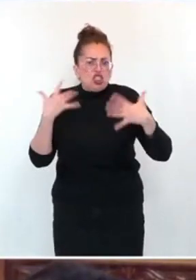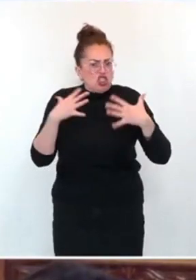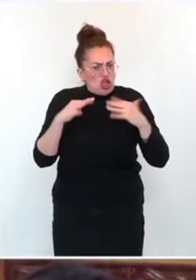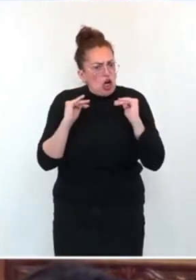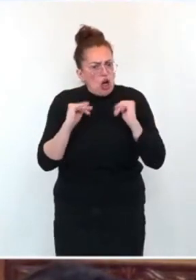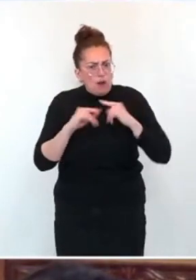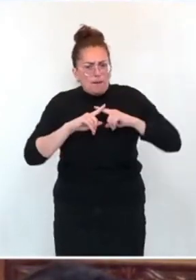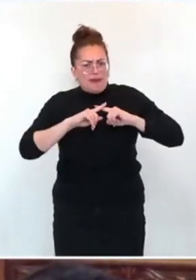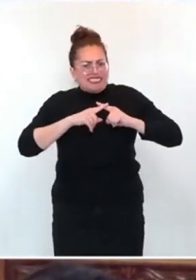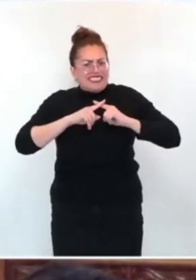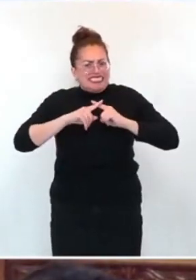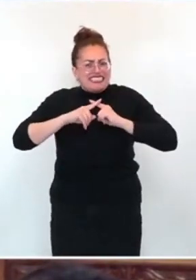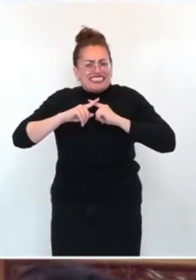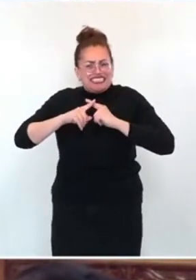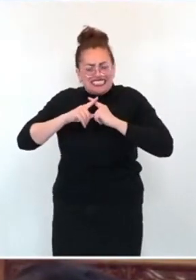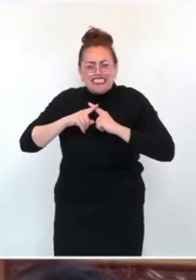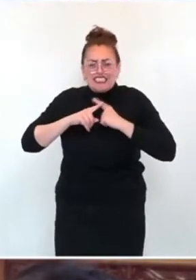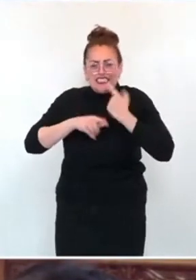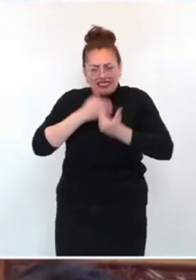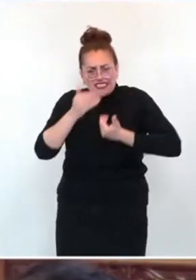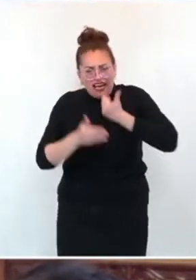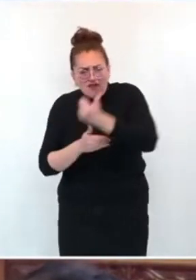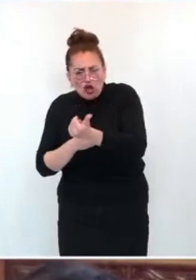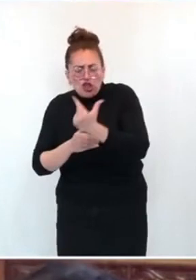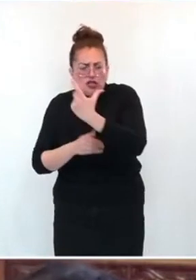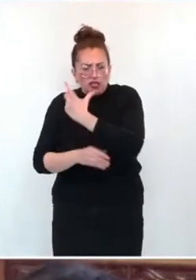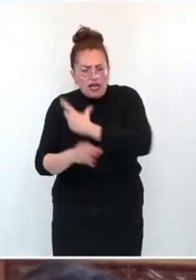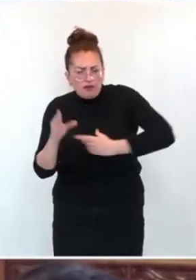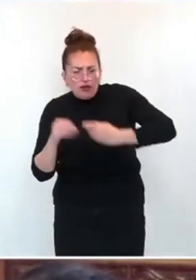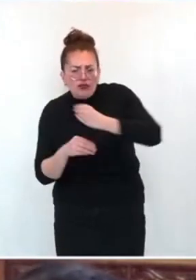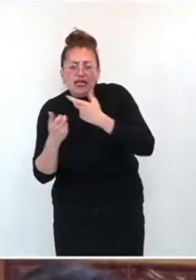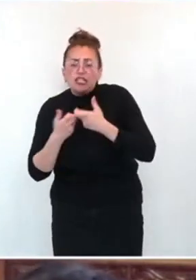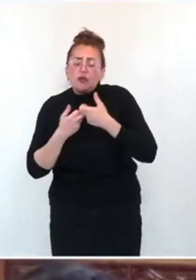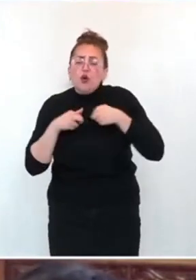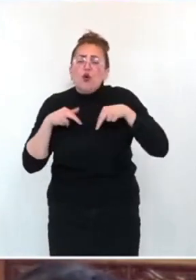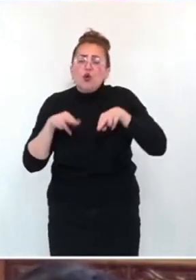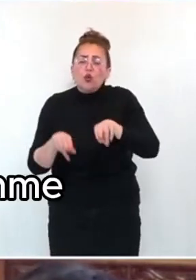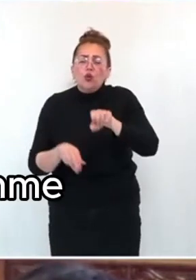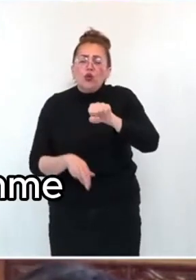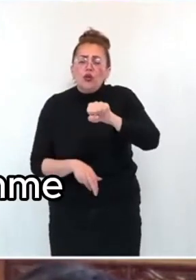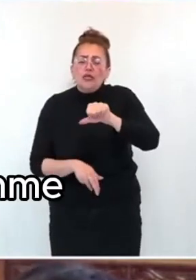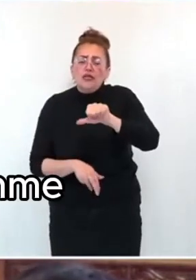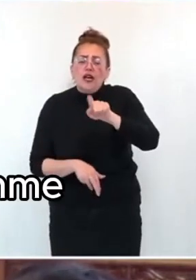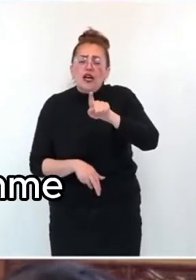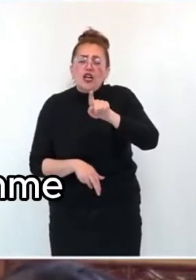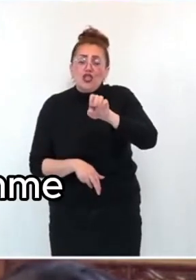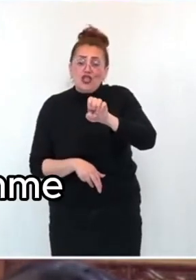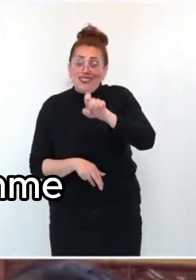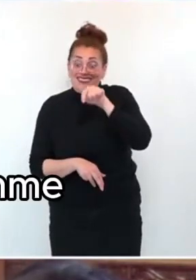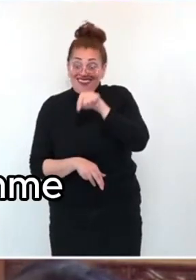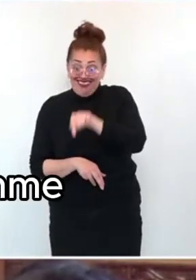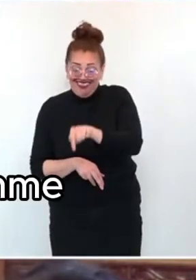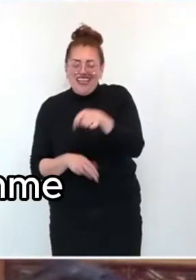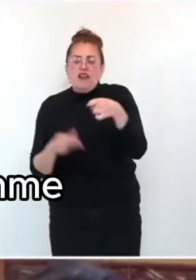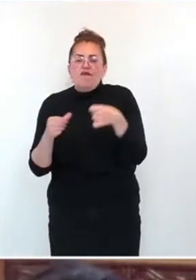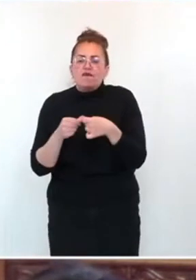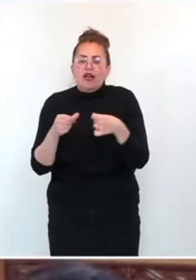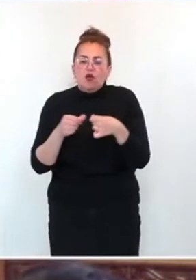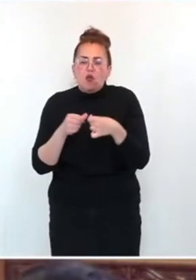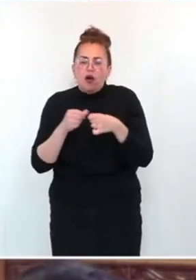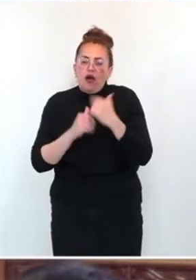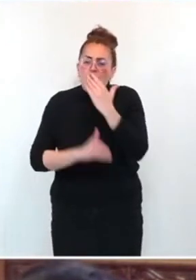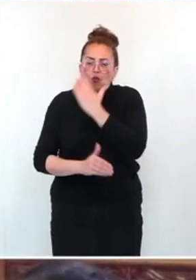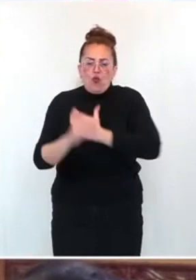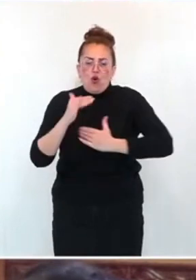sur l'opération d'aménagement Euratlantique. Je pense d'abord à la rue Saget, où nous avons pu obtenir une modification du programme